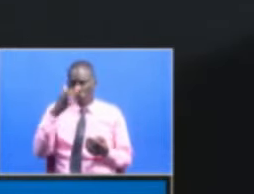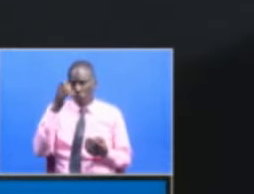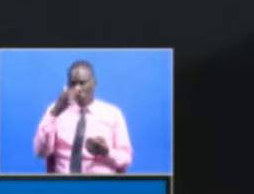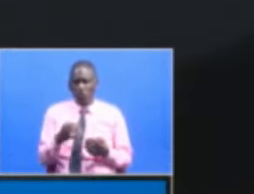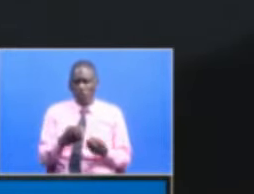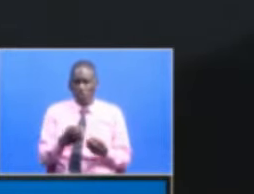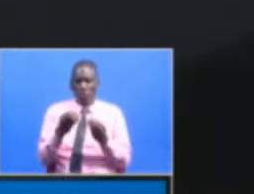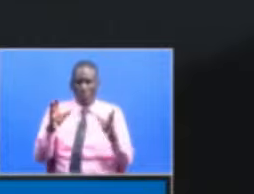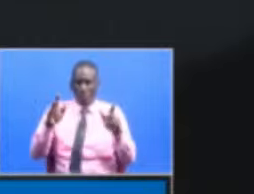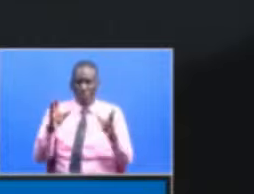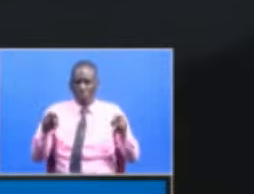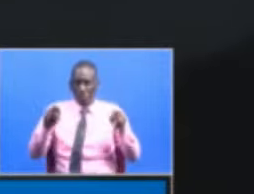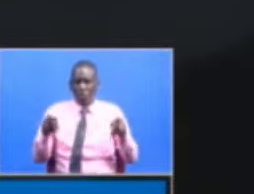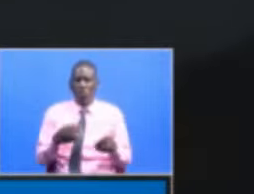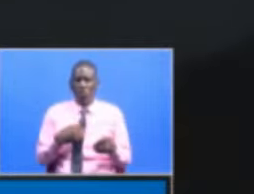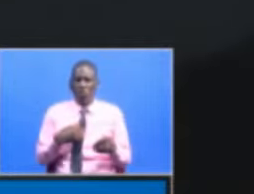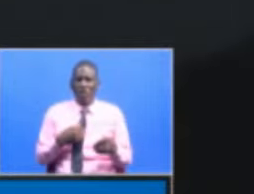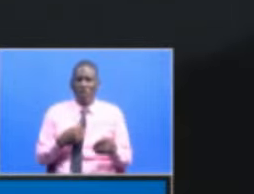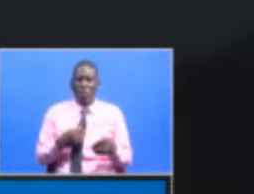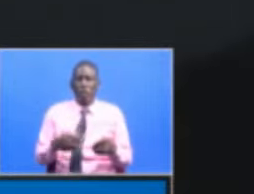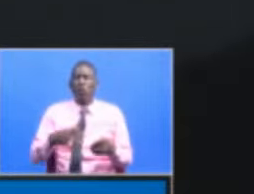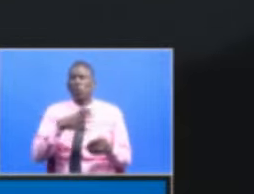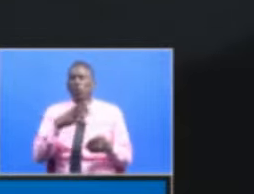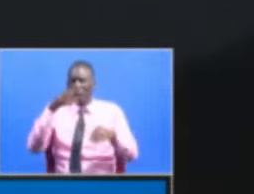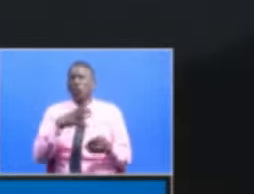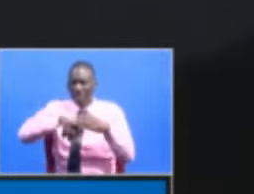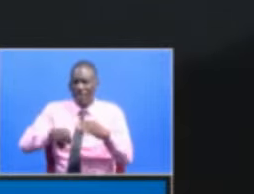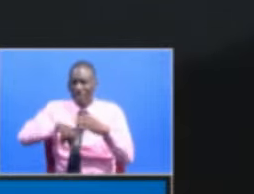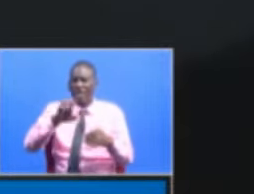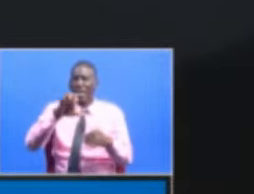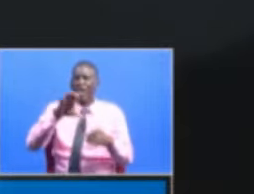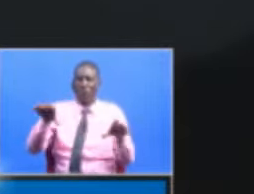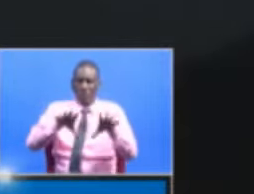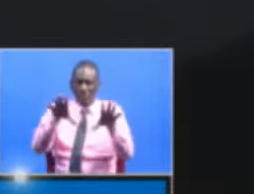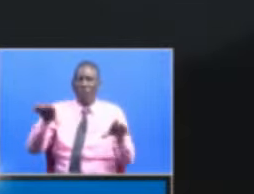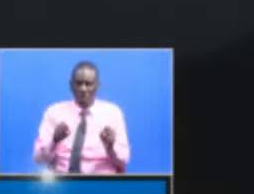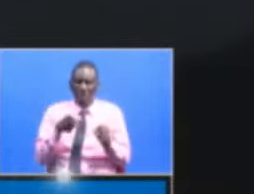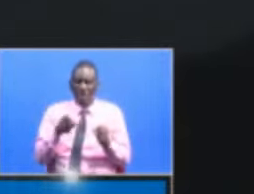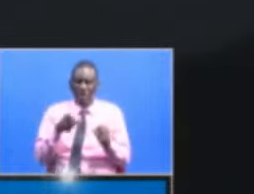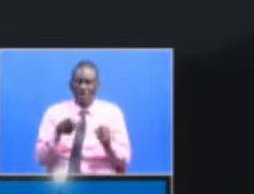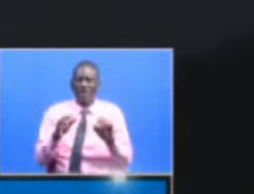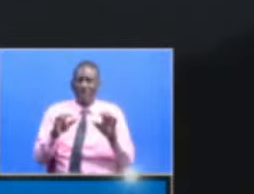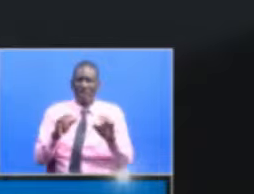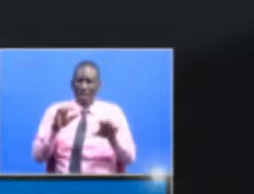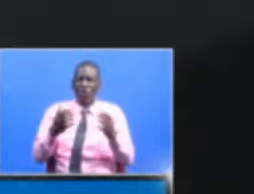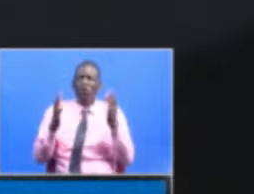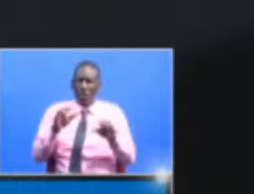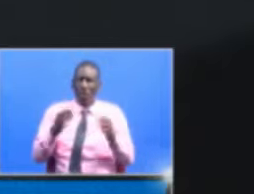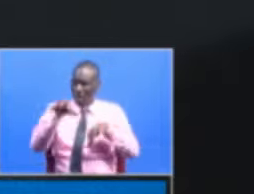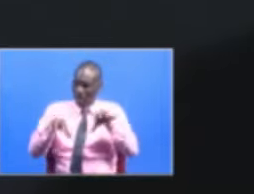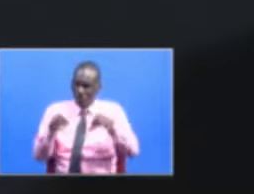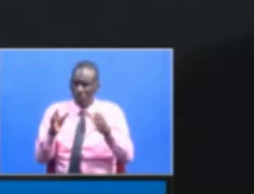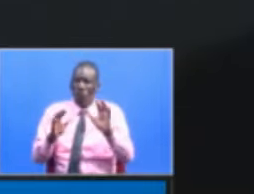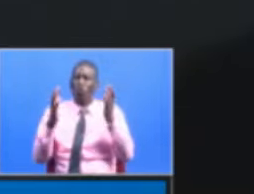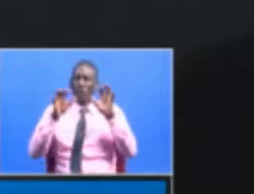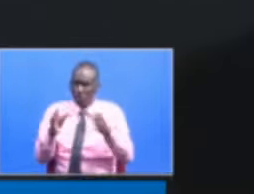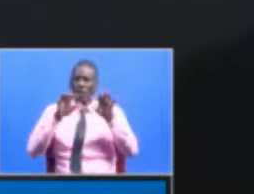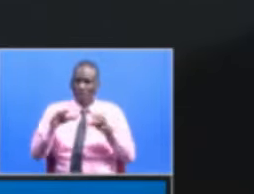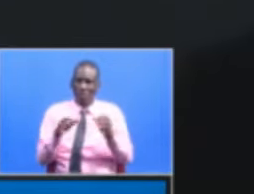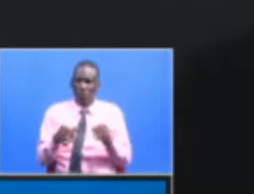have been encroaching into the ecosystem and this livestock I mean wildlife are our